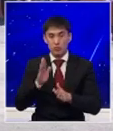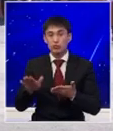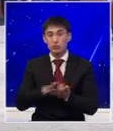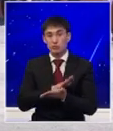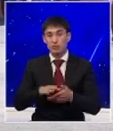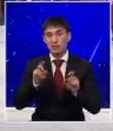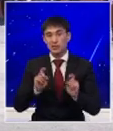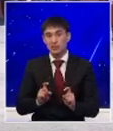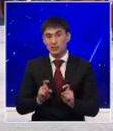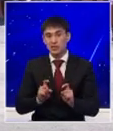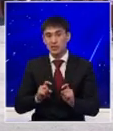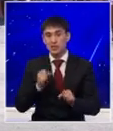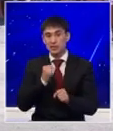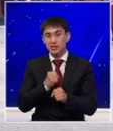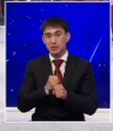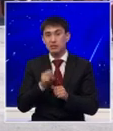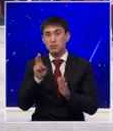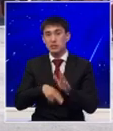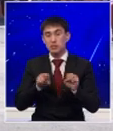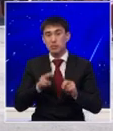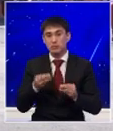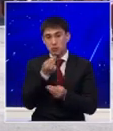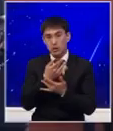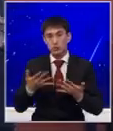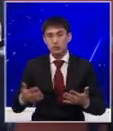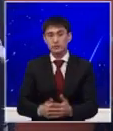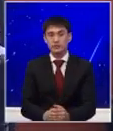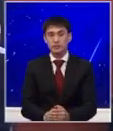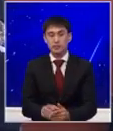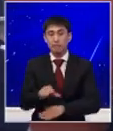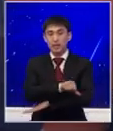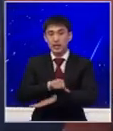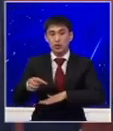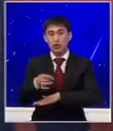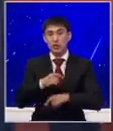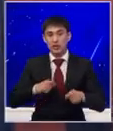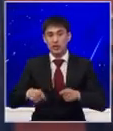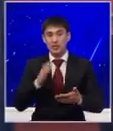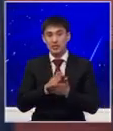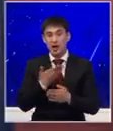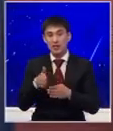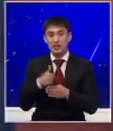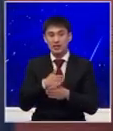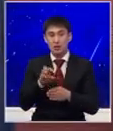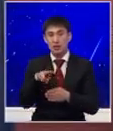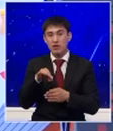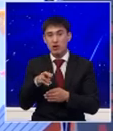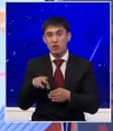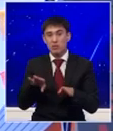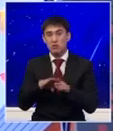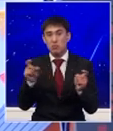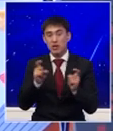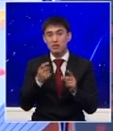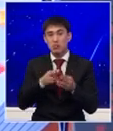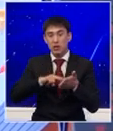бесплатно сидеть и заниматься безопасностью всей продукции. На территории рынка есть и отдельные павильоны по типу магазинов,